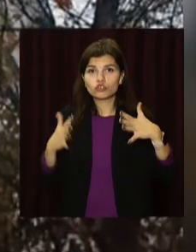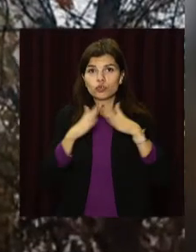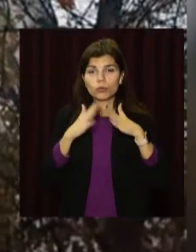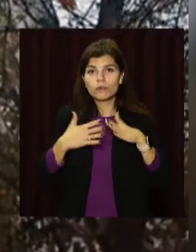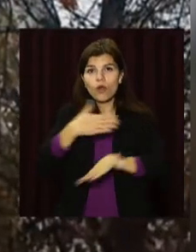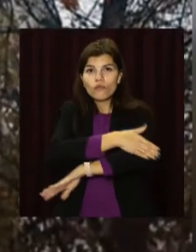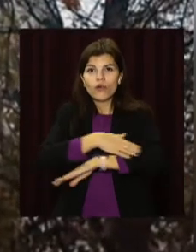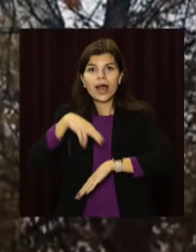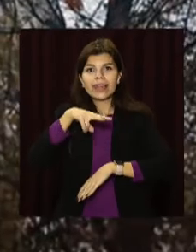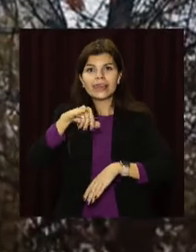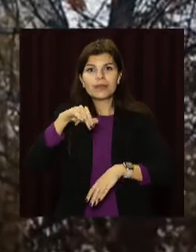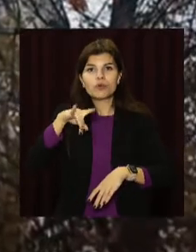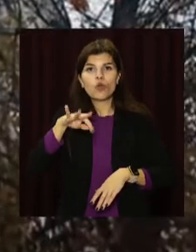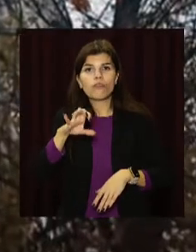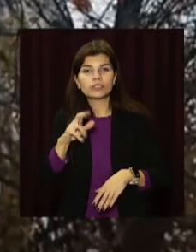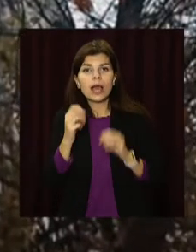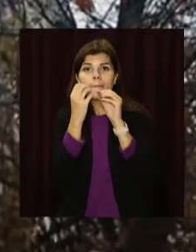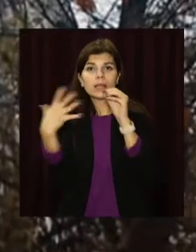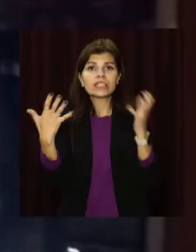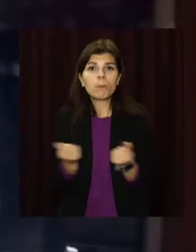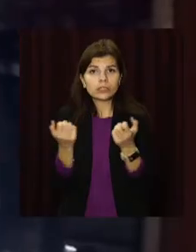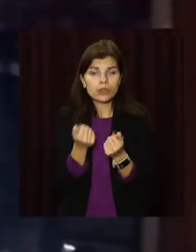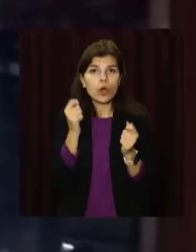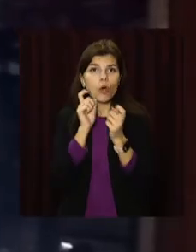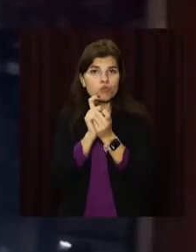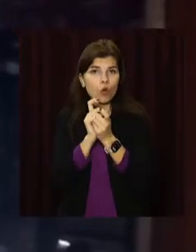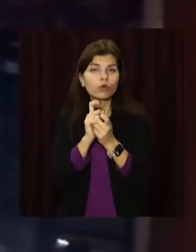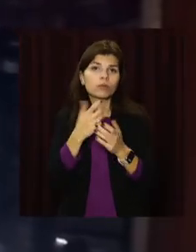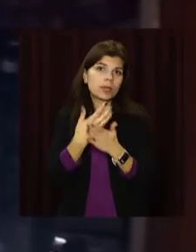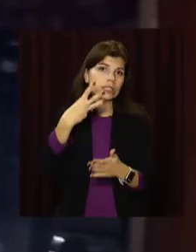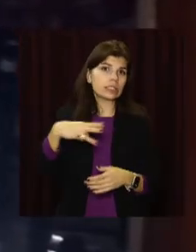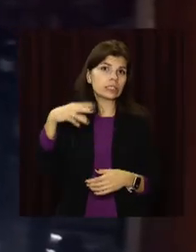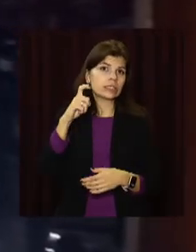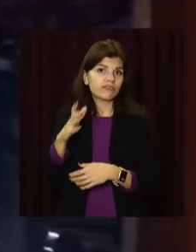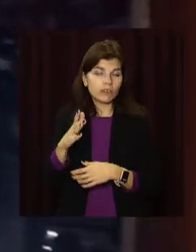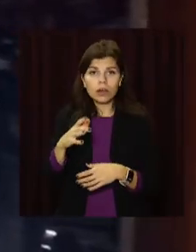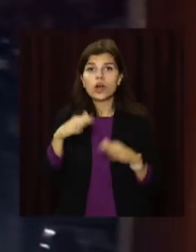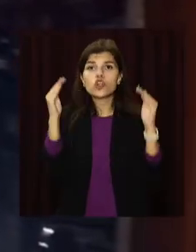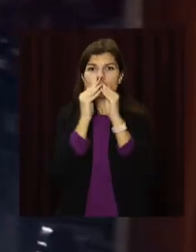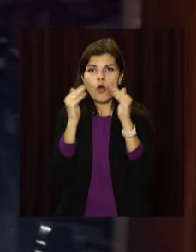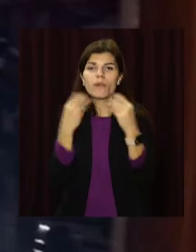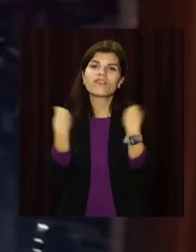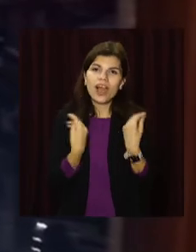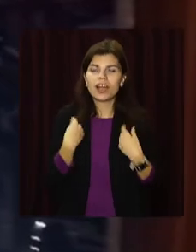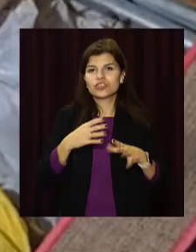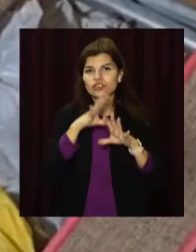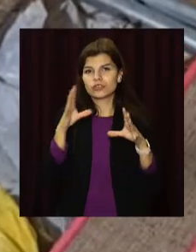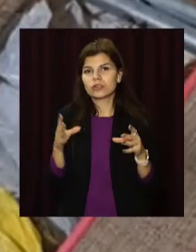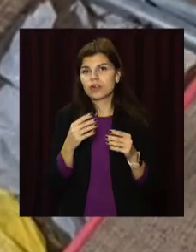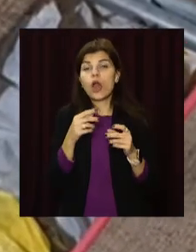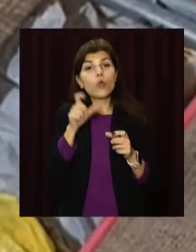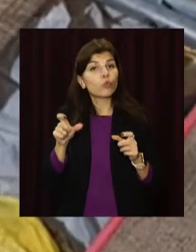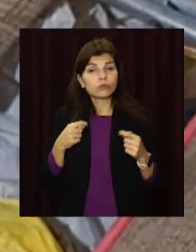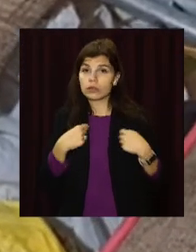по вулиці Дніпровській. 15 рятувальників боролися з вогнем з півгодини. Полум'я пошкодило домашні речі, постраждалих